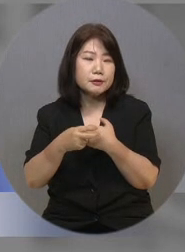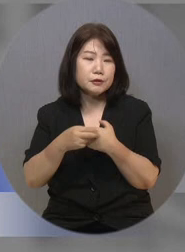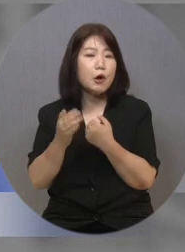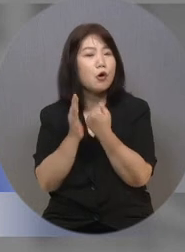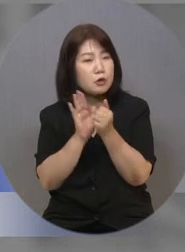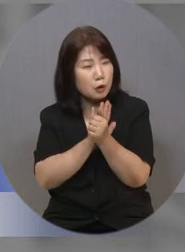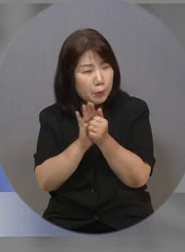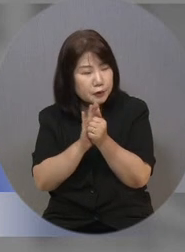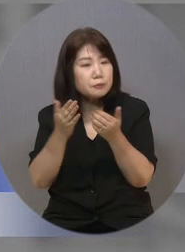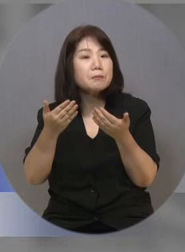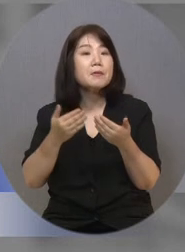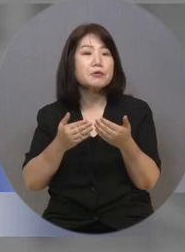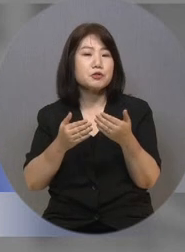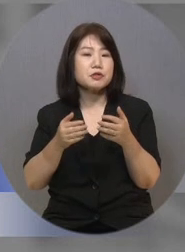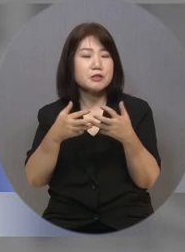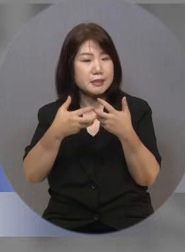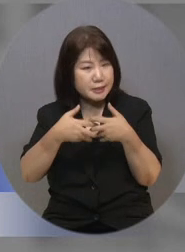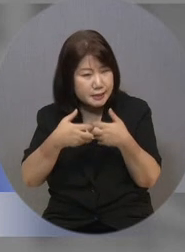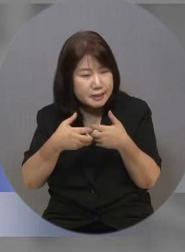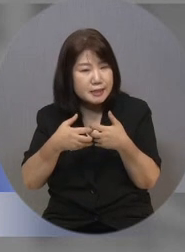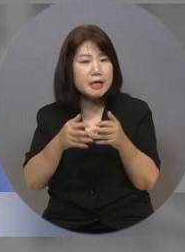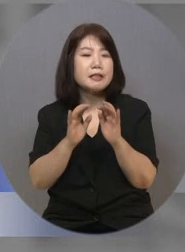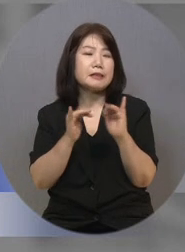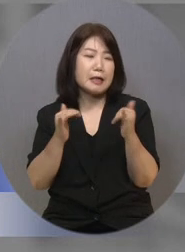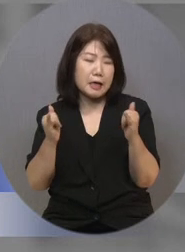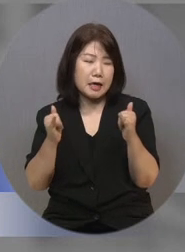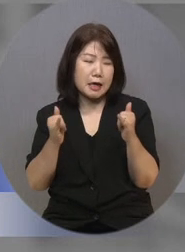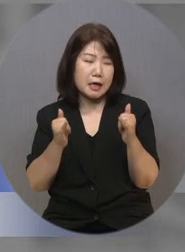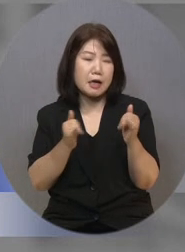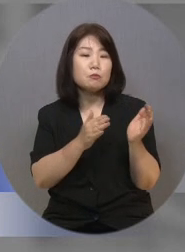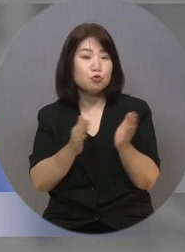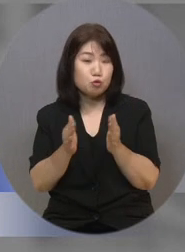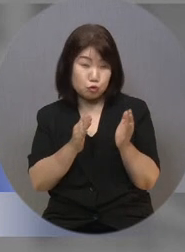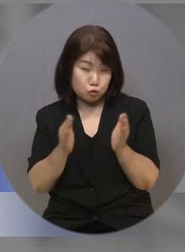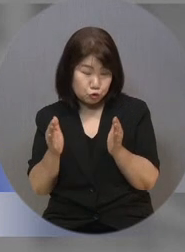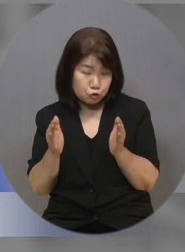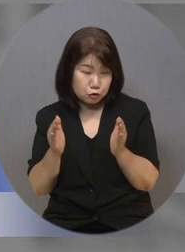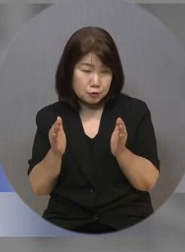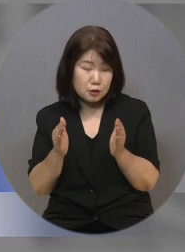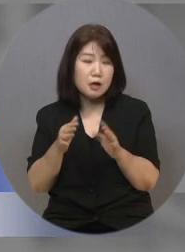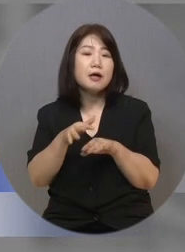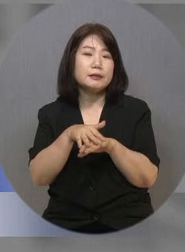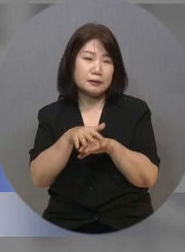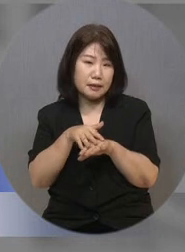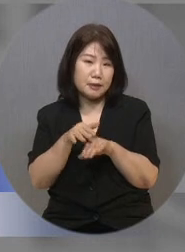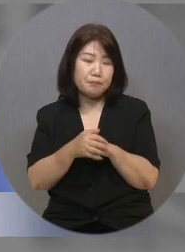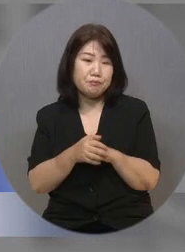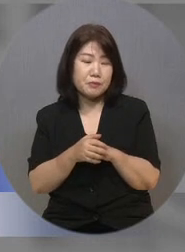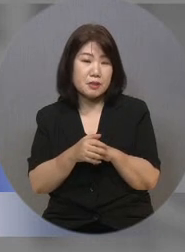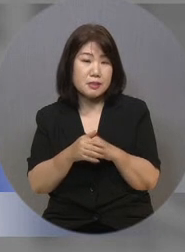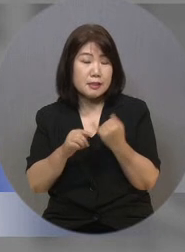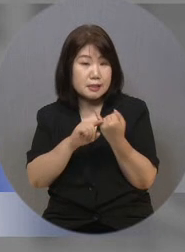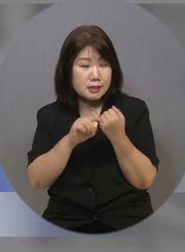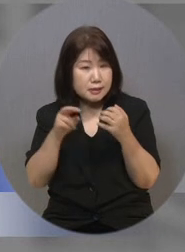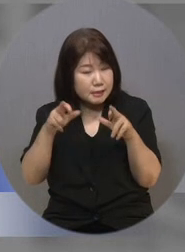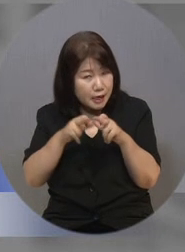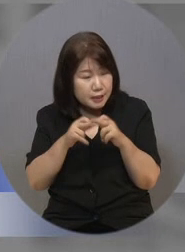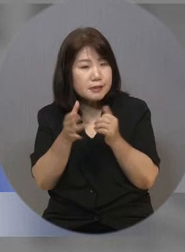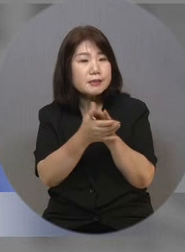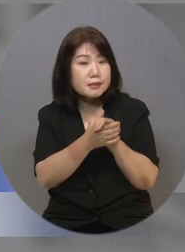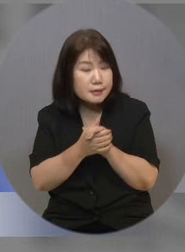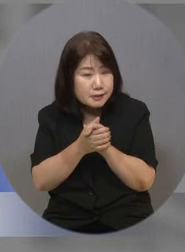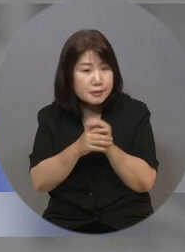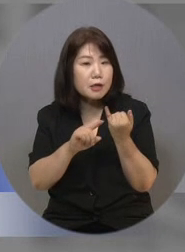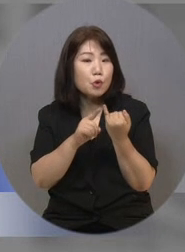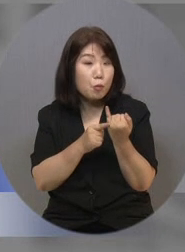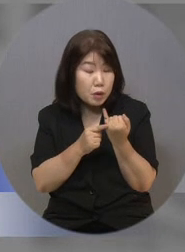받을 수 있는 시설과 장비 인력을 갖춘 의료 시설입니다 장애 친환산부인과에서는 청각장애를 위한